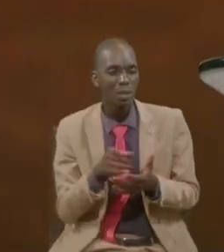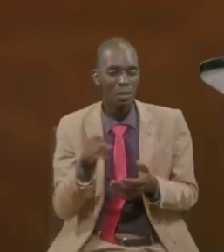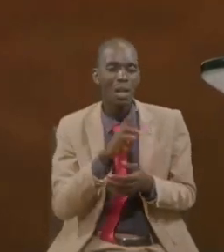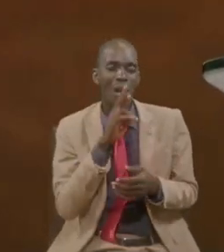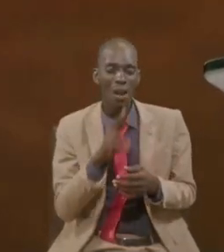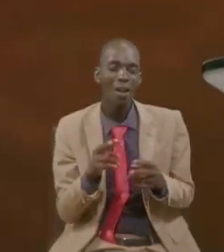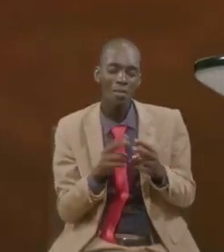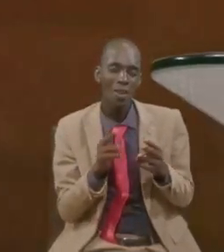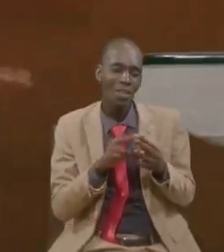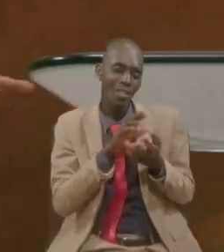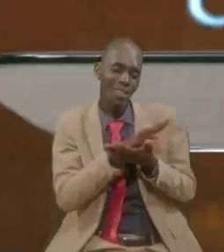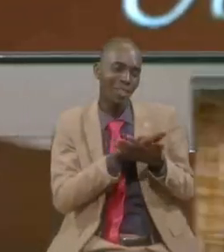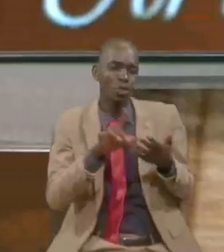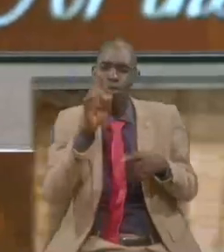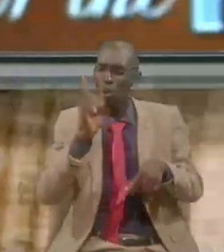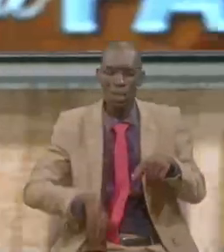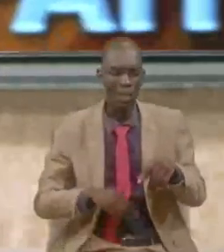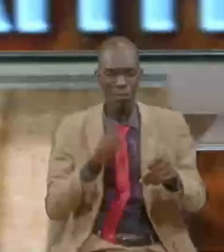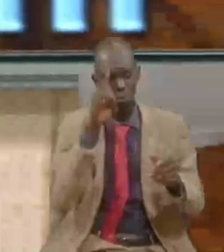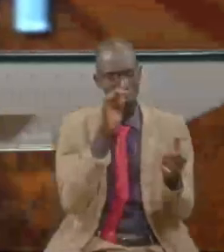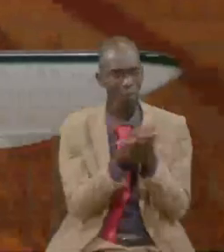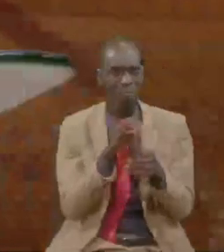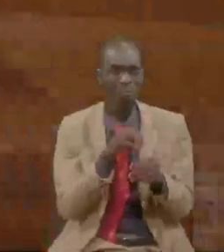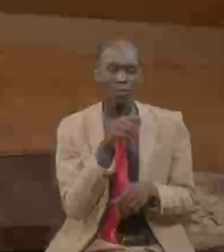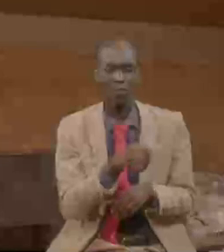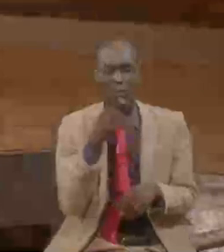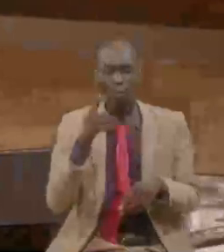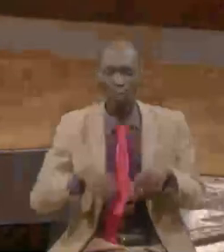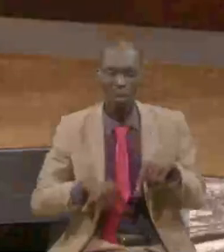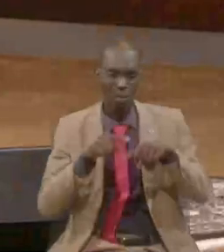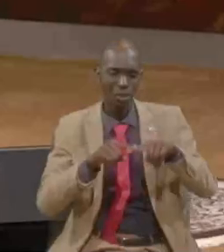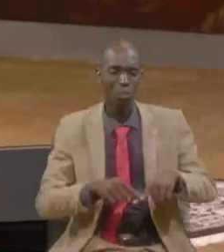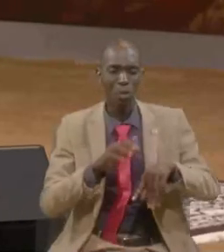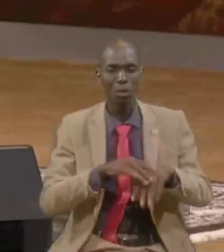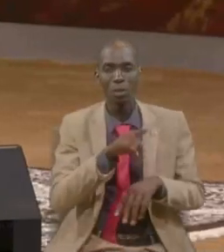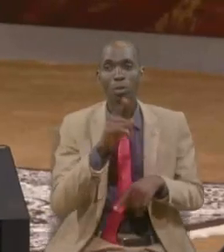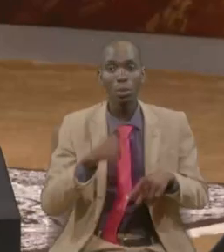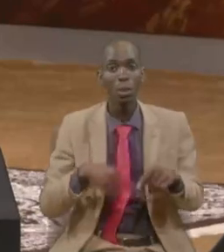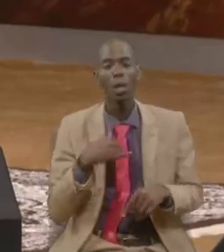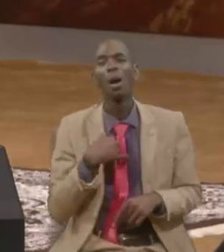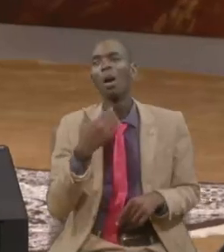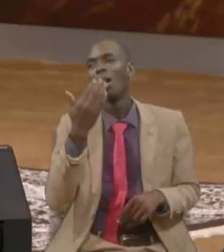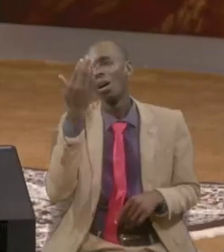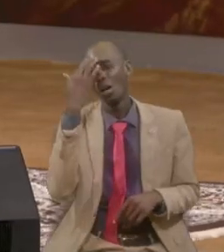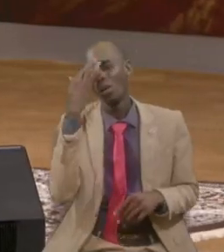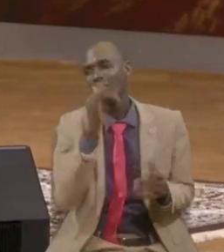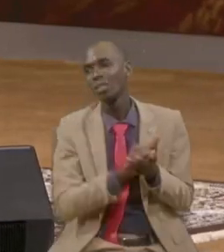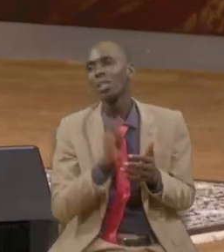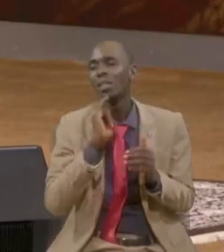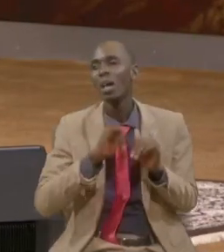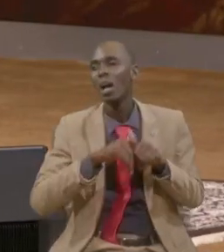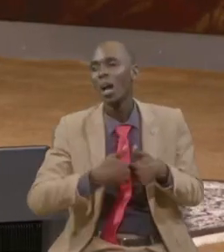mari, elle est telle, elles sont telles. Elles ne sont pas dépendables. On ne peut pas dire que je sais. C'est ainsi